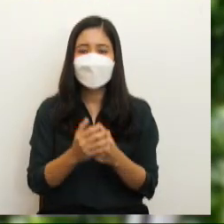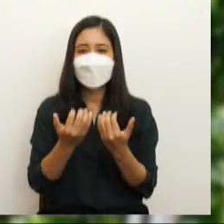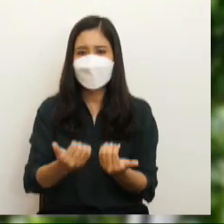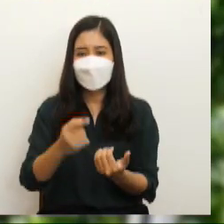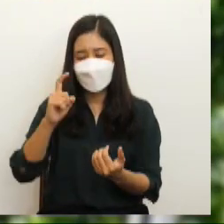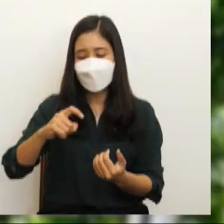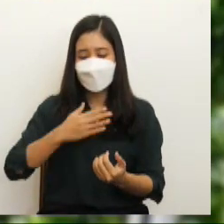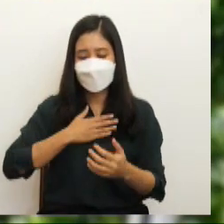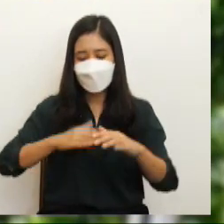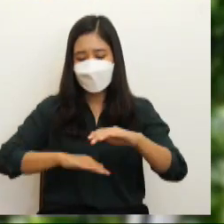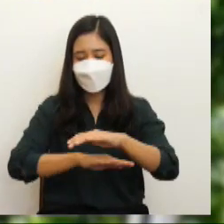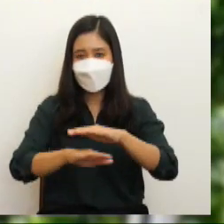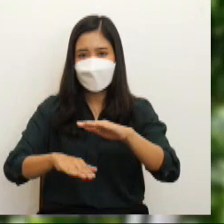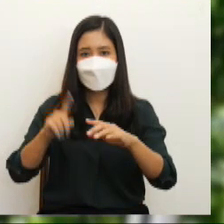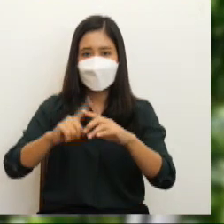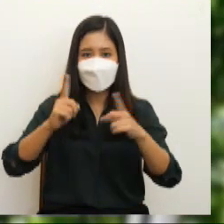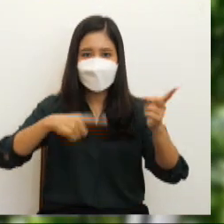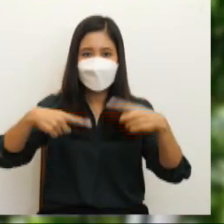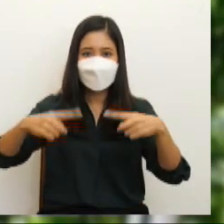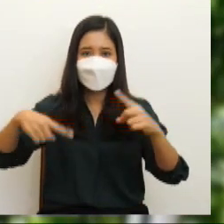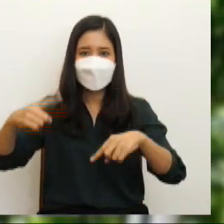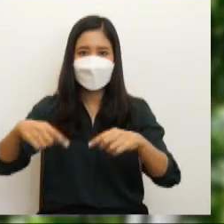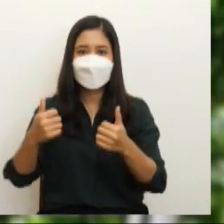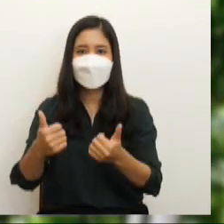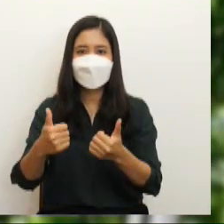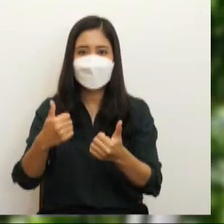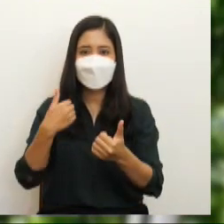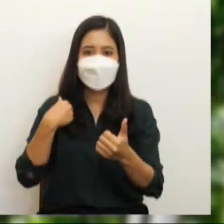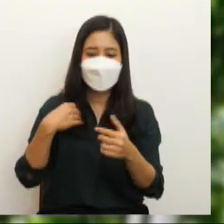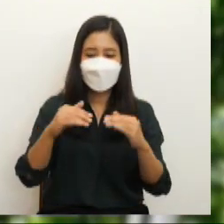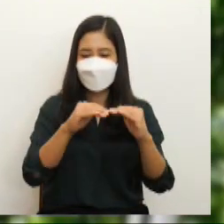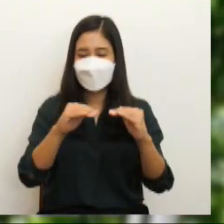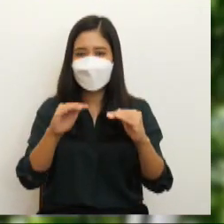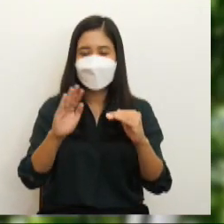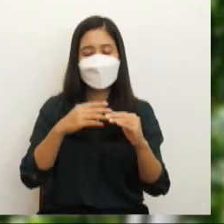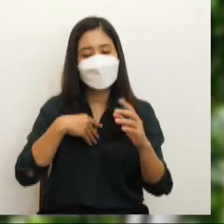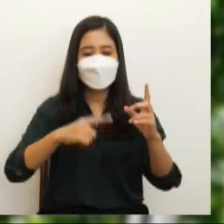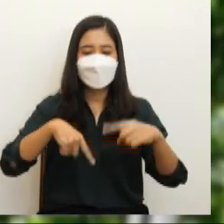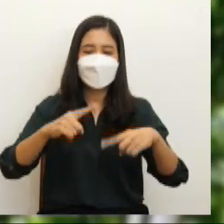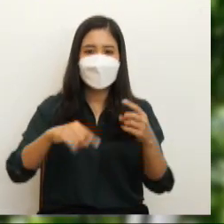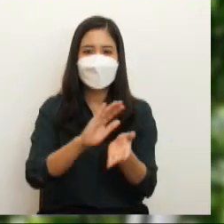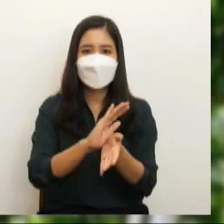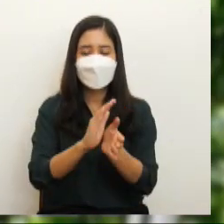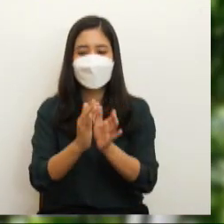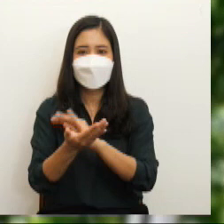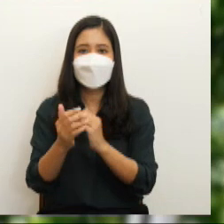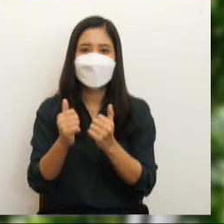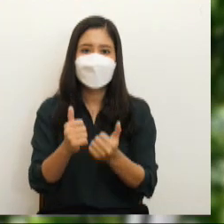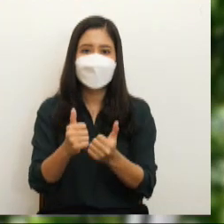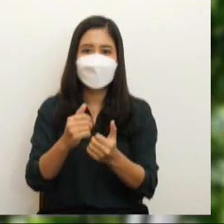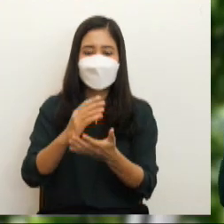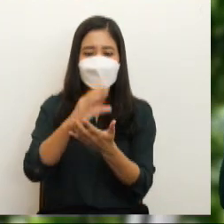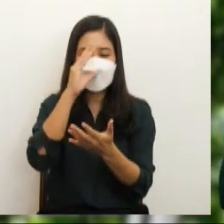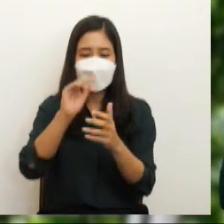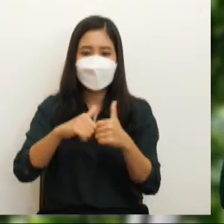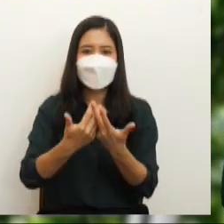พื้นฐานของความยืดหยุ่นนะครับไม่มีความเครียดให้กับใครแล้วให้ทำงานร่วมกันและเรียนรู้ร่วมกันยังมีความสุขทั้งคุณ